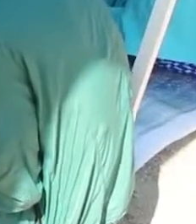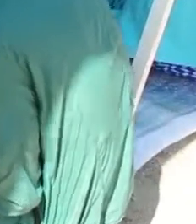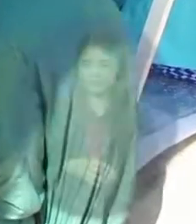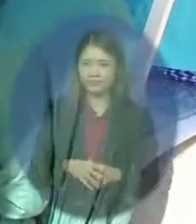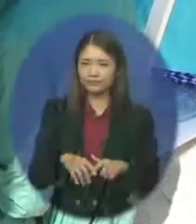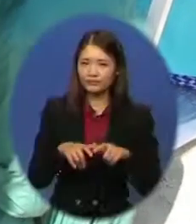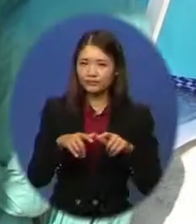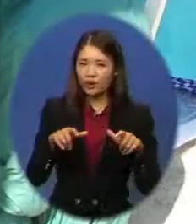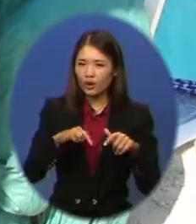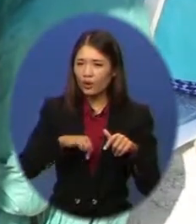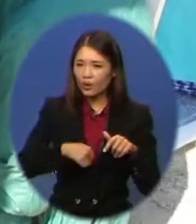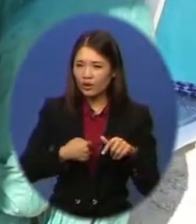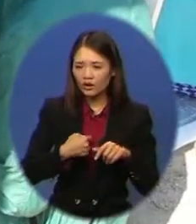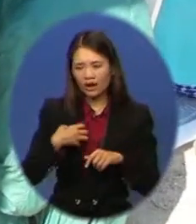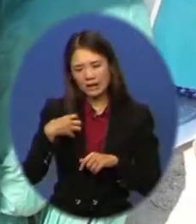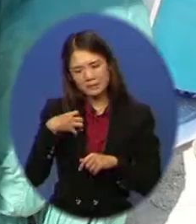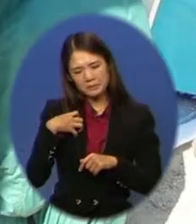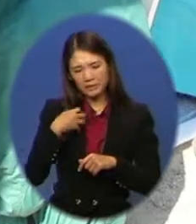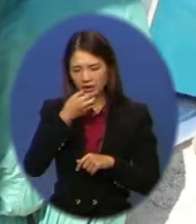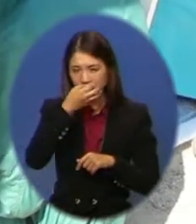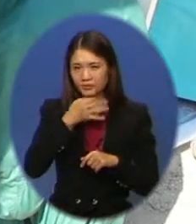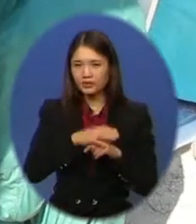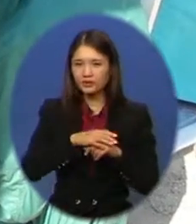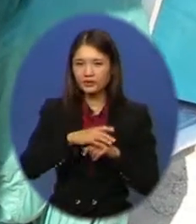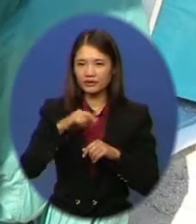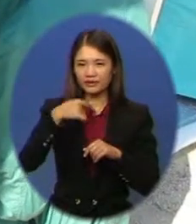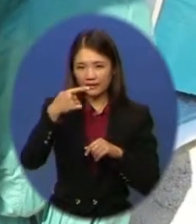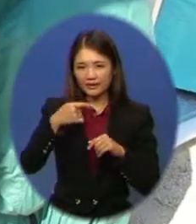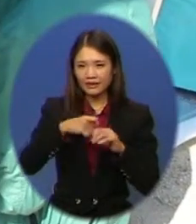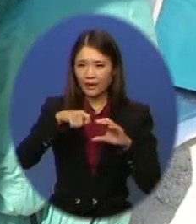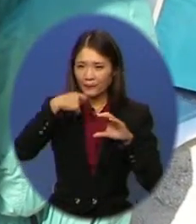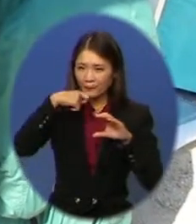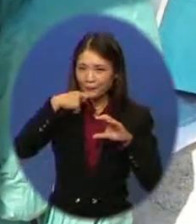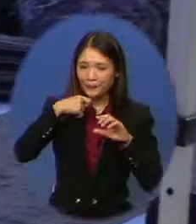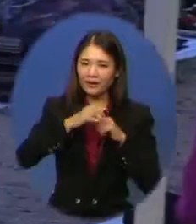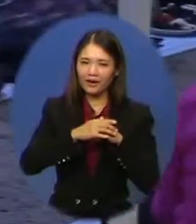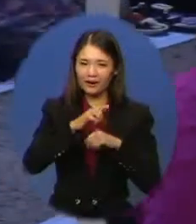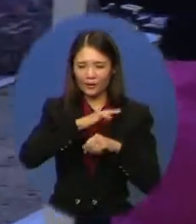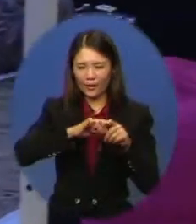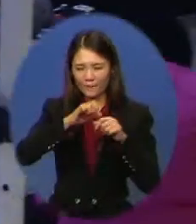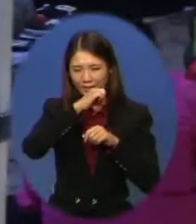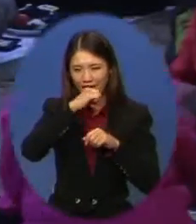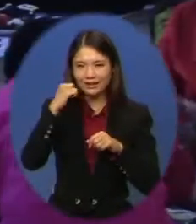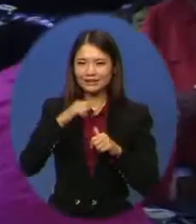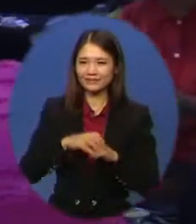평소에 혼자 하기 힘들었던 운동 후 먹는 점심이라 더욱 꿀맛 같았습니다.